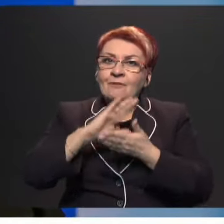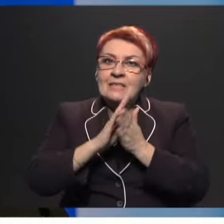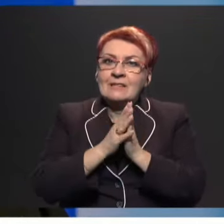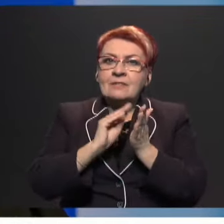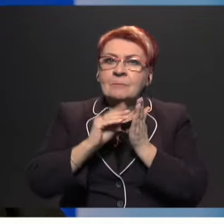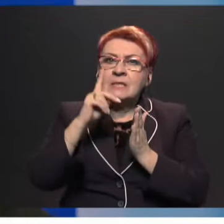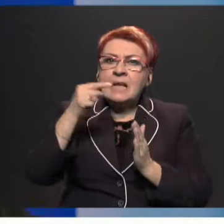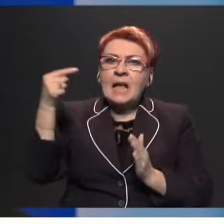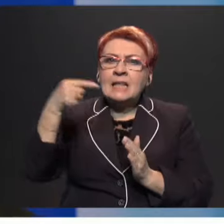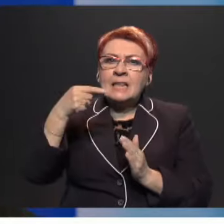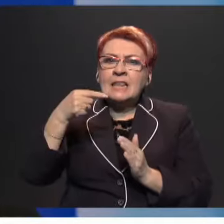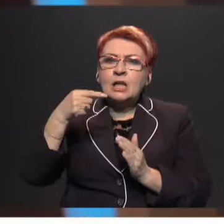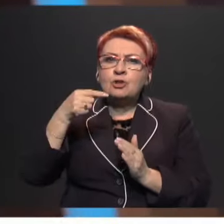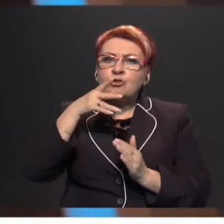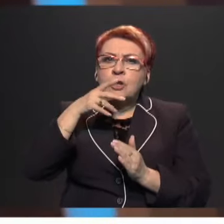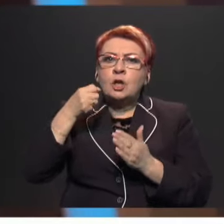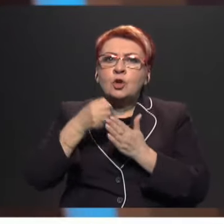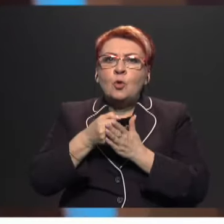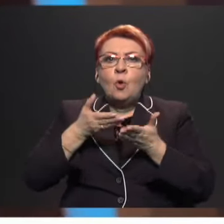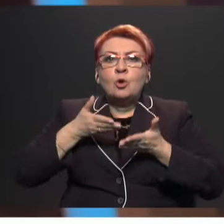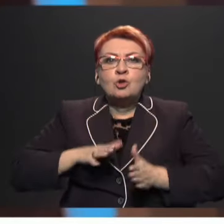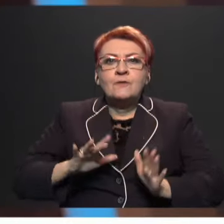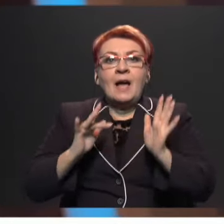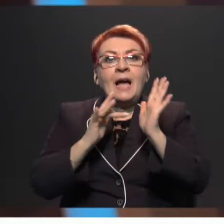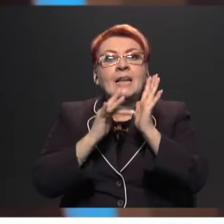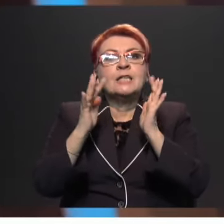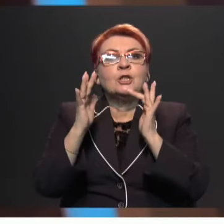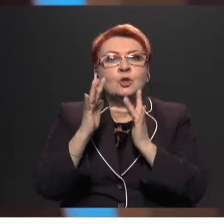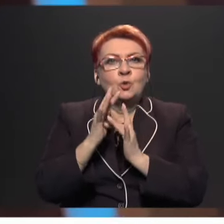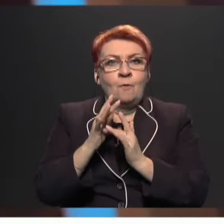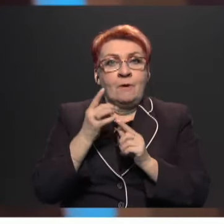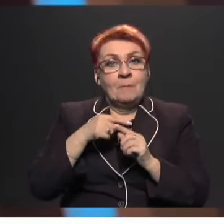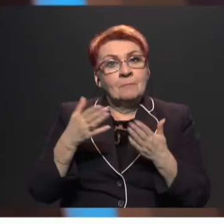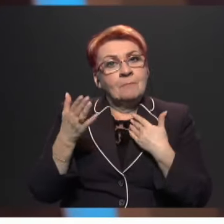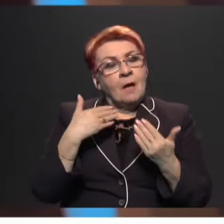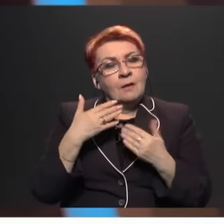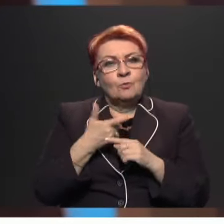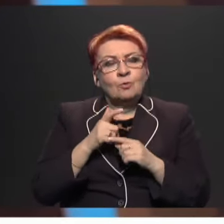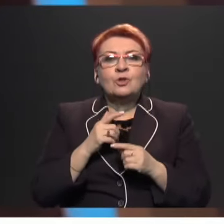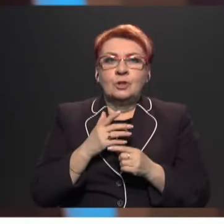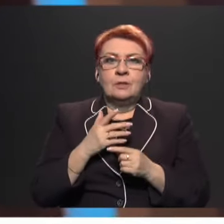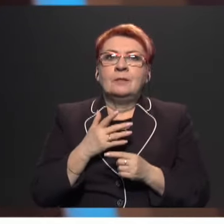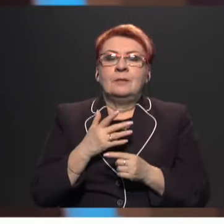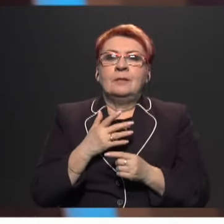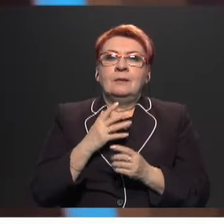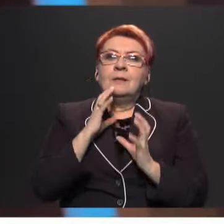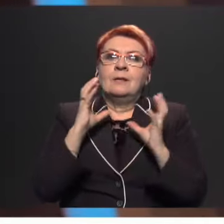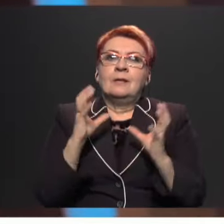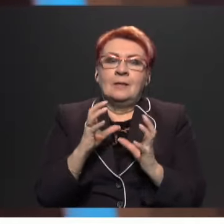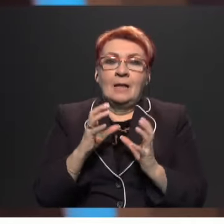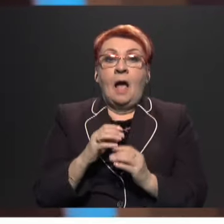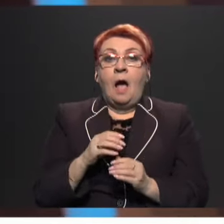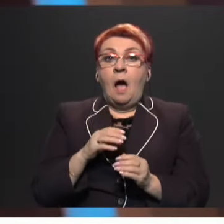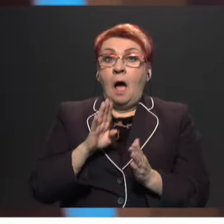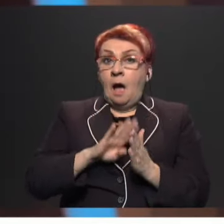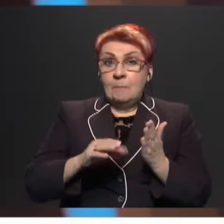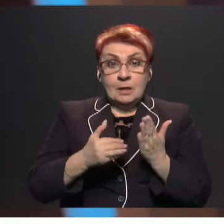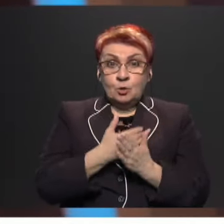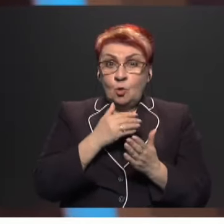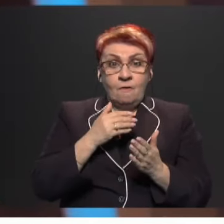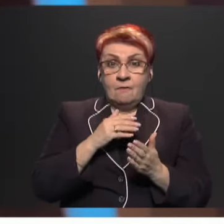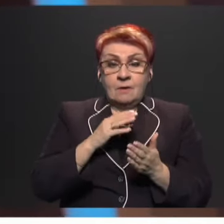за 1000 лет до Рождества Христова. Поэтому мы к нему относимся трепетно. Но если мы его рассматриваем без Нового Завета,